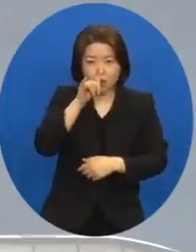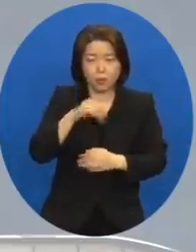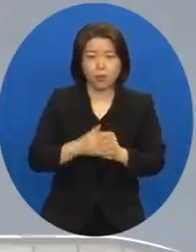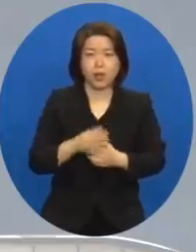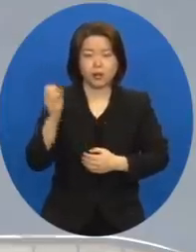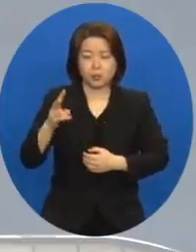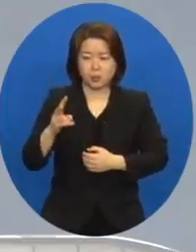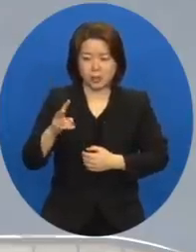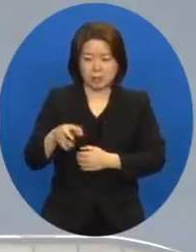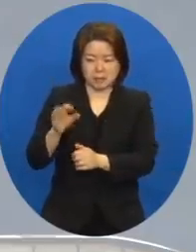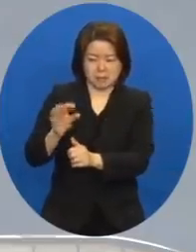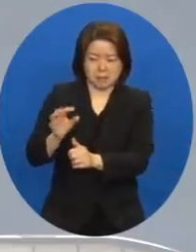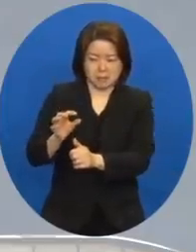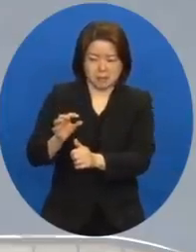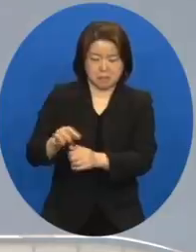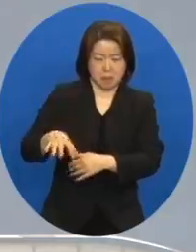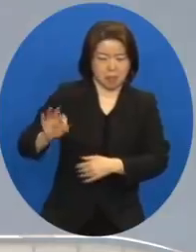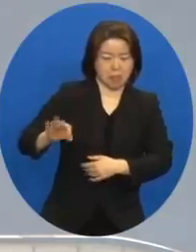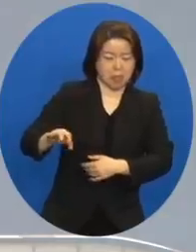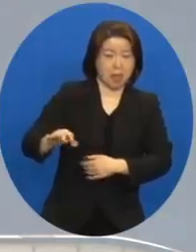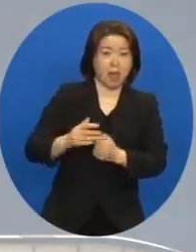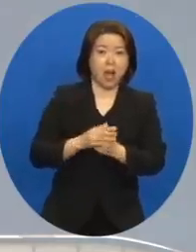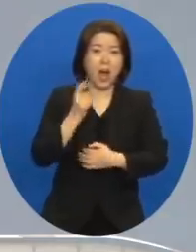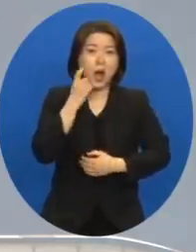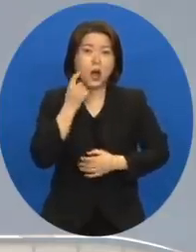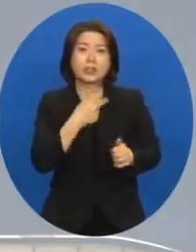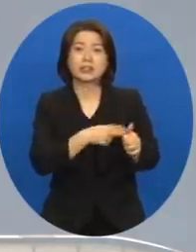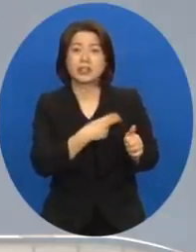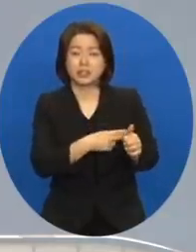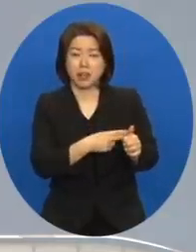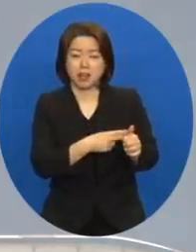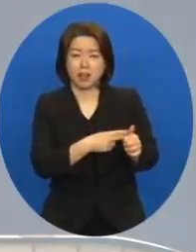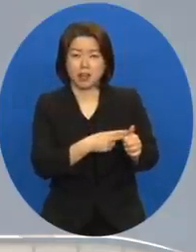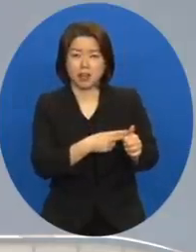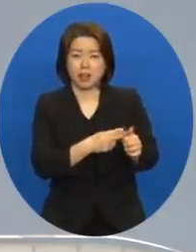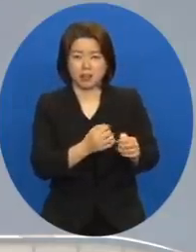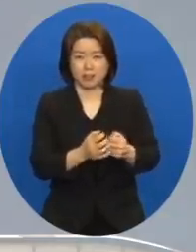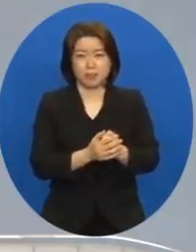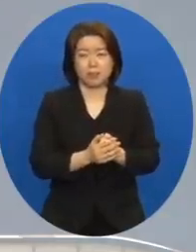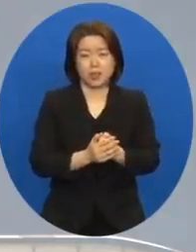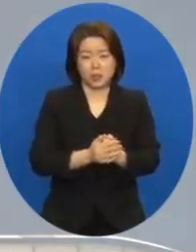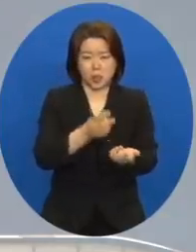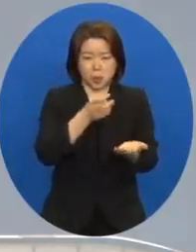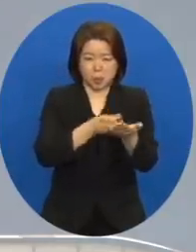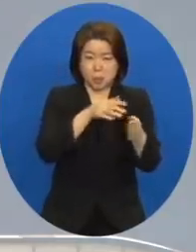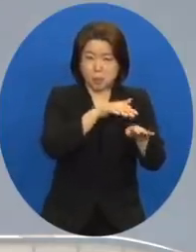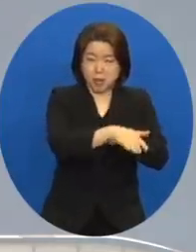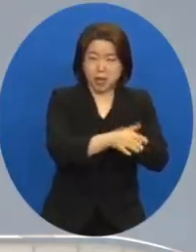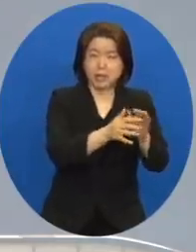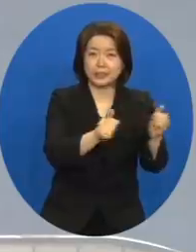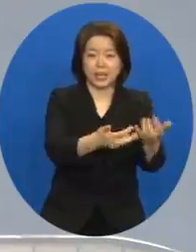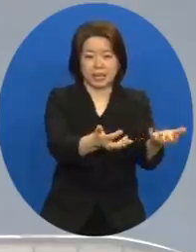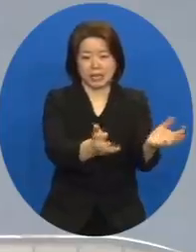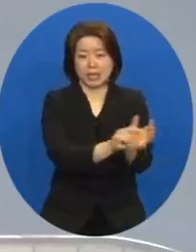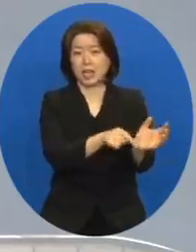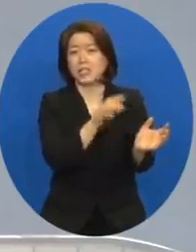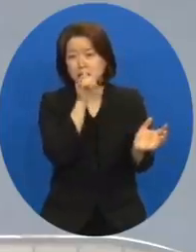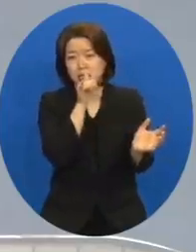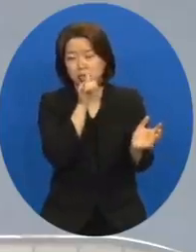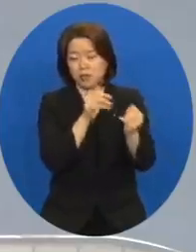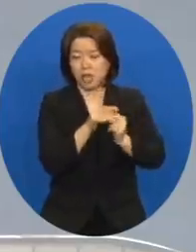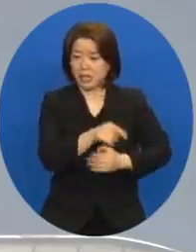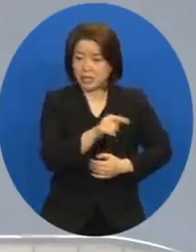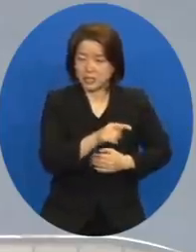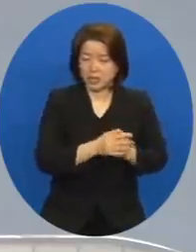폄하하는 그런 거짓 교사들을 율법 주의자 들이 있었는데 그들이